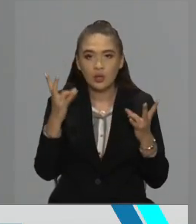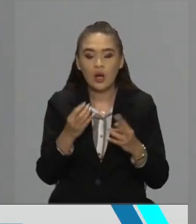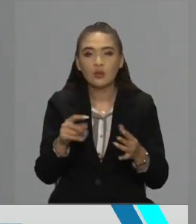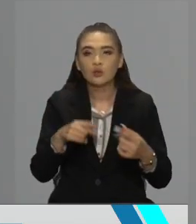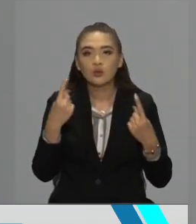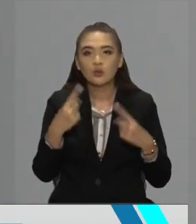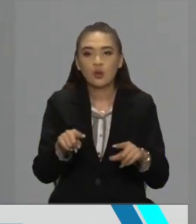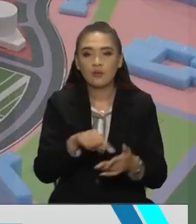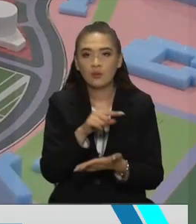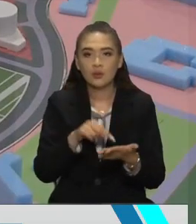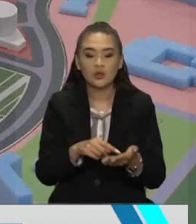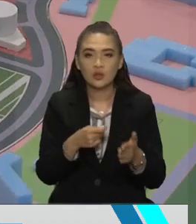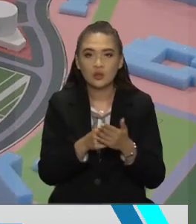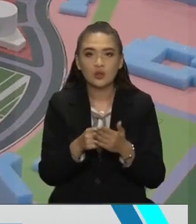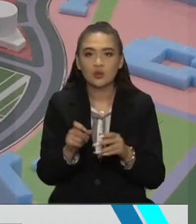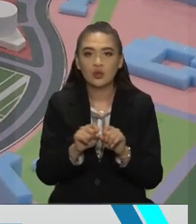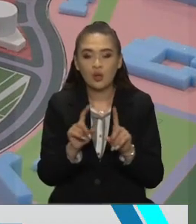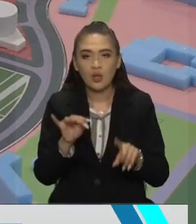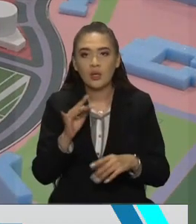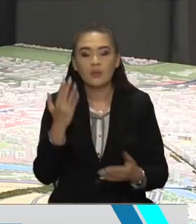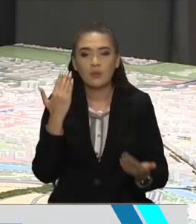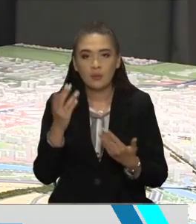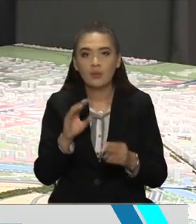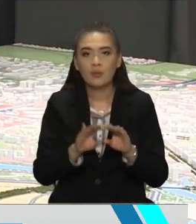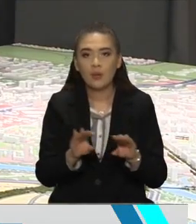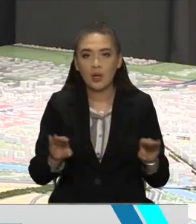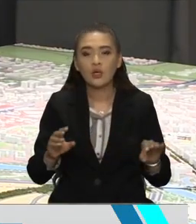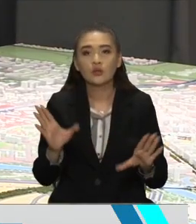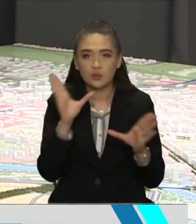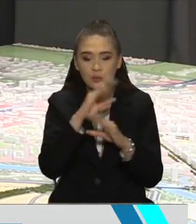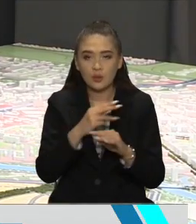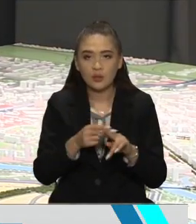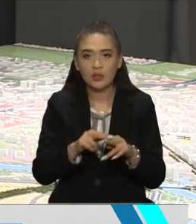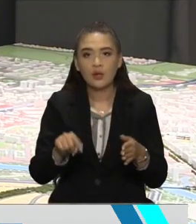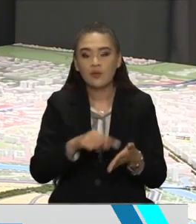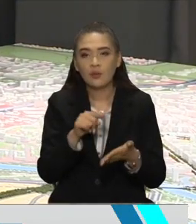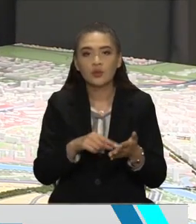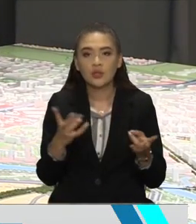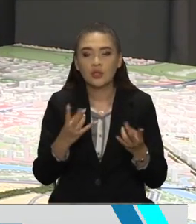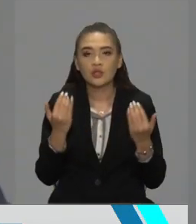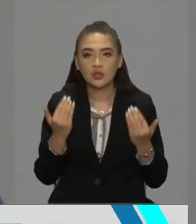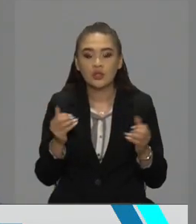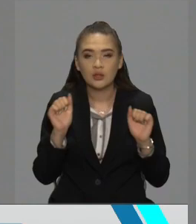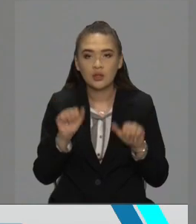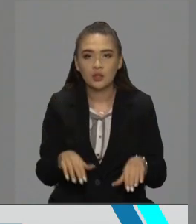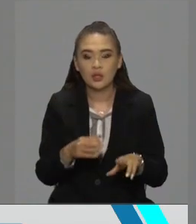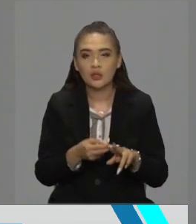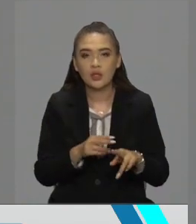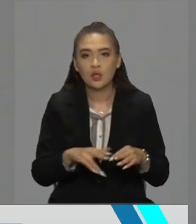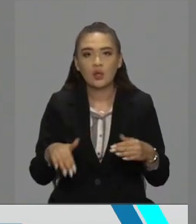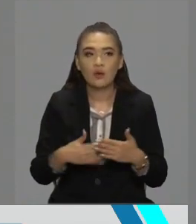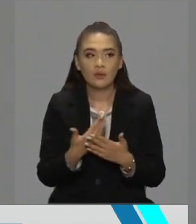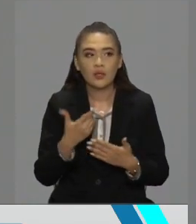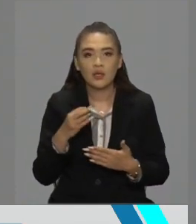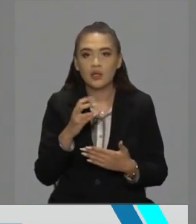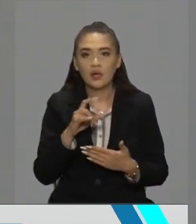– обеспеченность школами, парковками и парками. Земли для них достаточно? Нужно этот вопрос решать сейчас, во время утверждения нового генерального